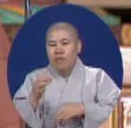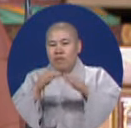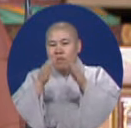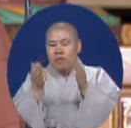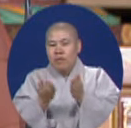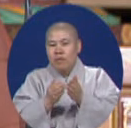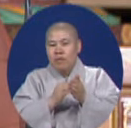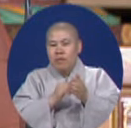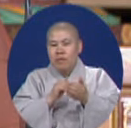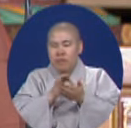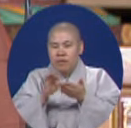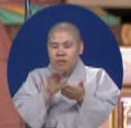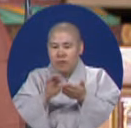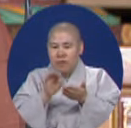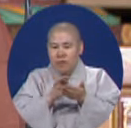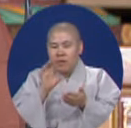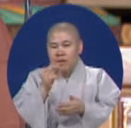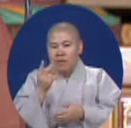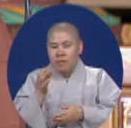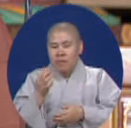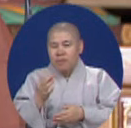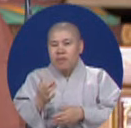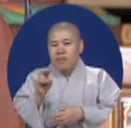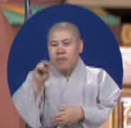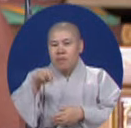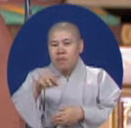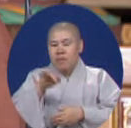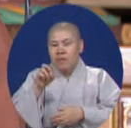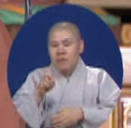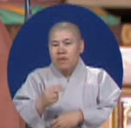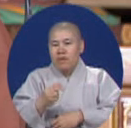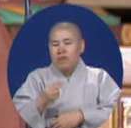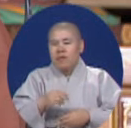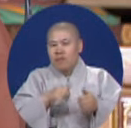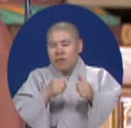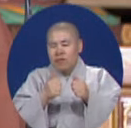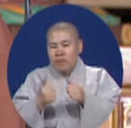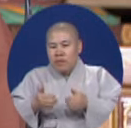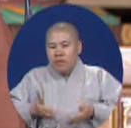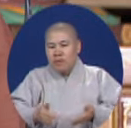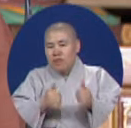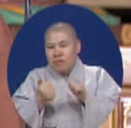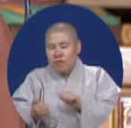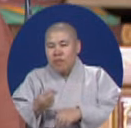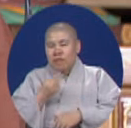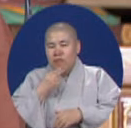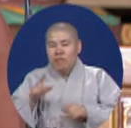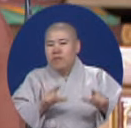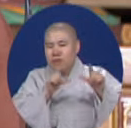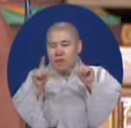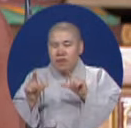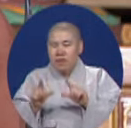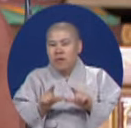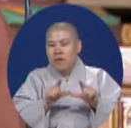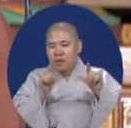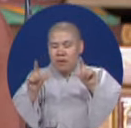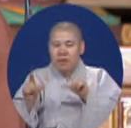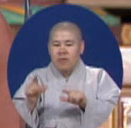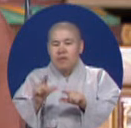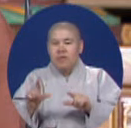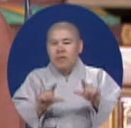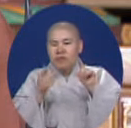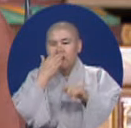그래서 무심이 돼야 생사 없는 삶을 멋지게 사는 거예요. 왜냐? 일체법이 공함을 보기